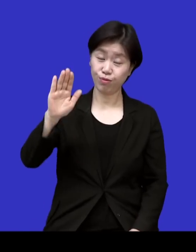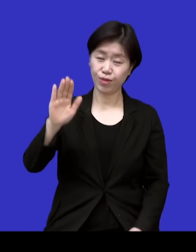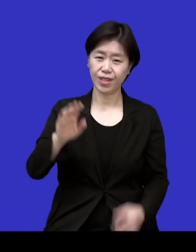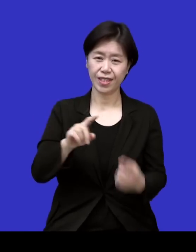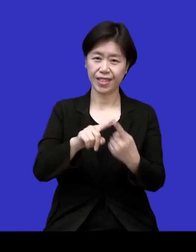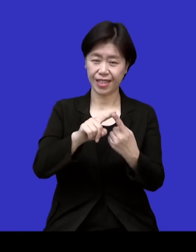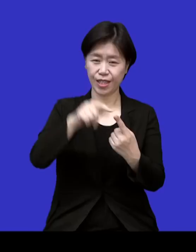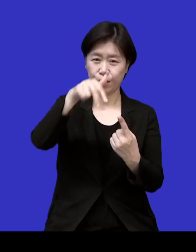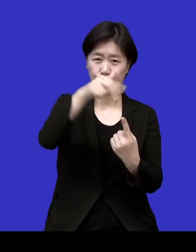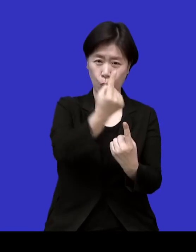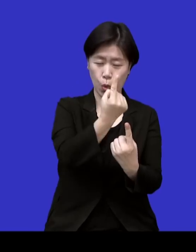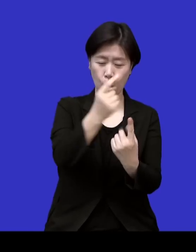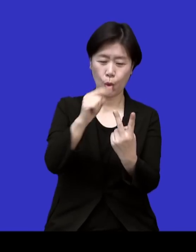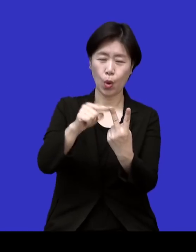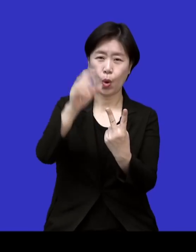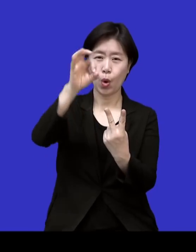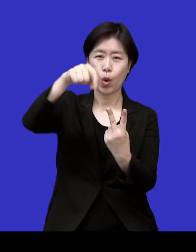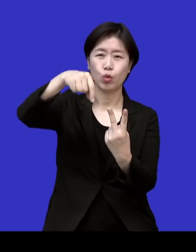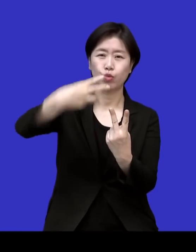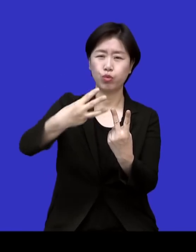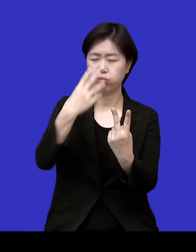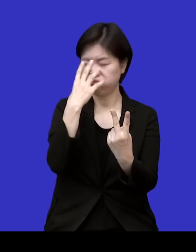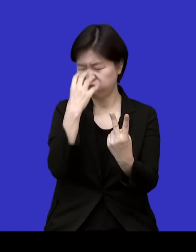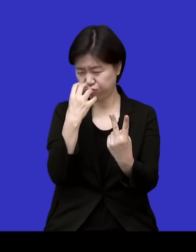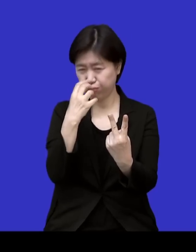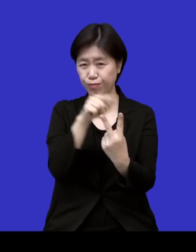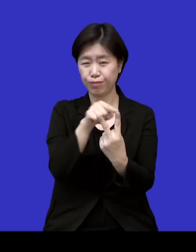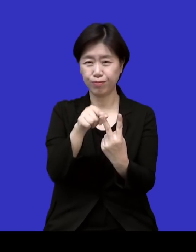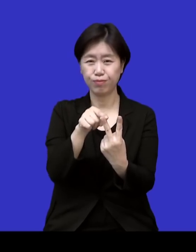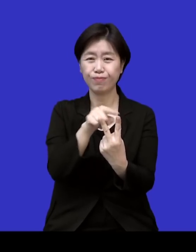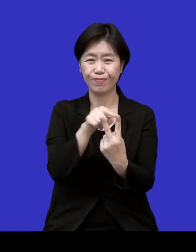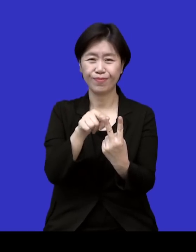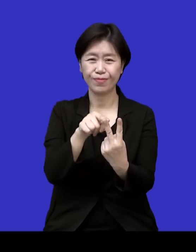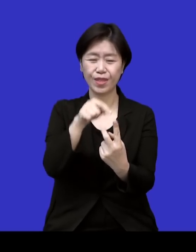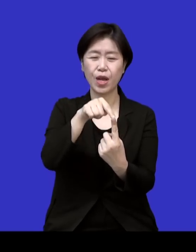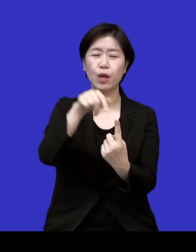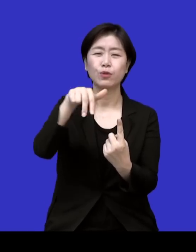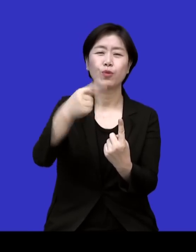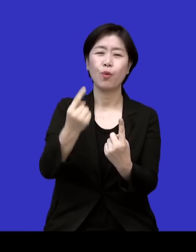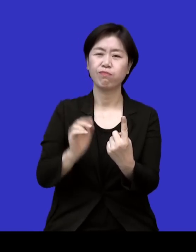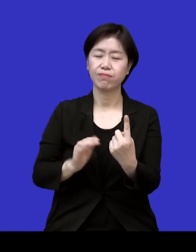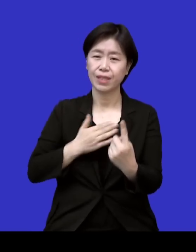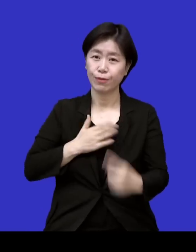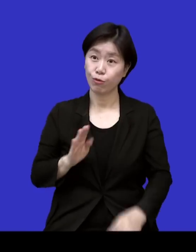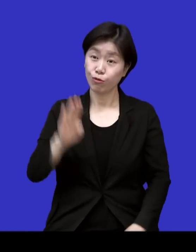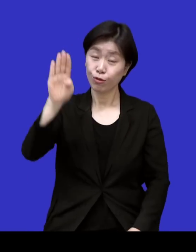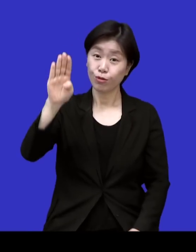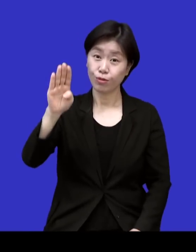발음 조심해야 되겠네요. 좋긴 좋은데. 조님이요. 조님. 조증. 예.